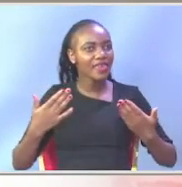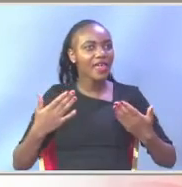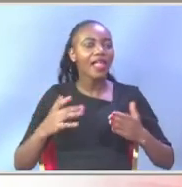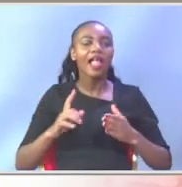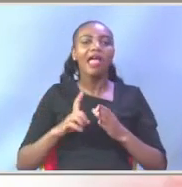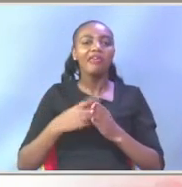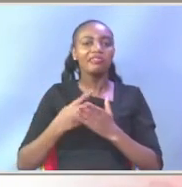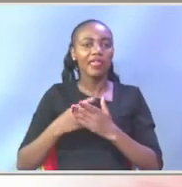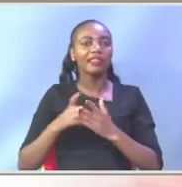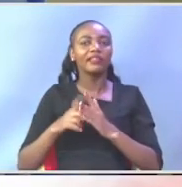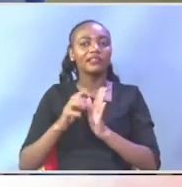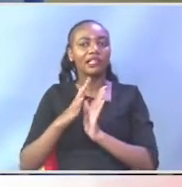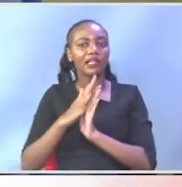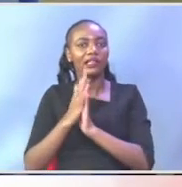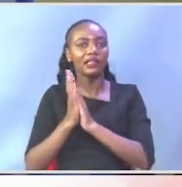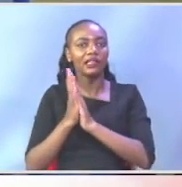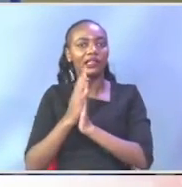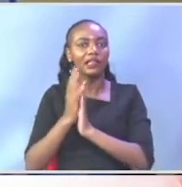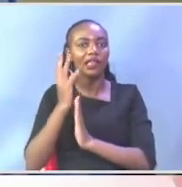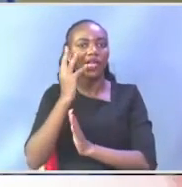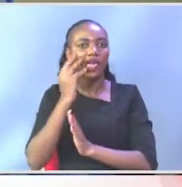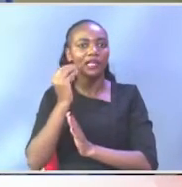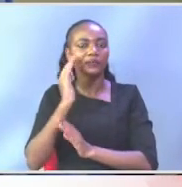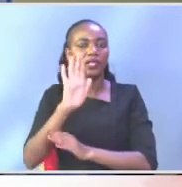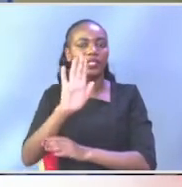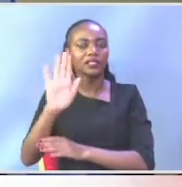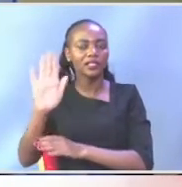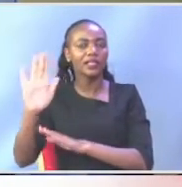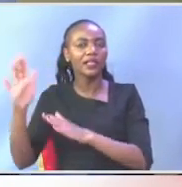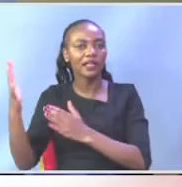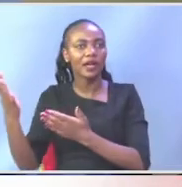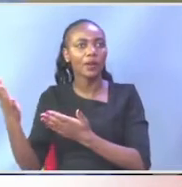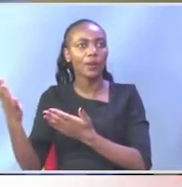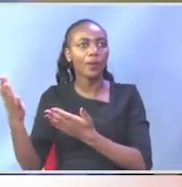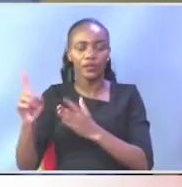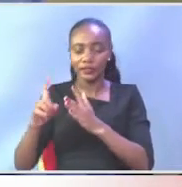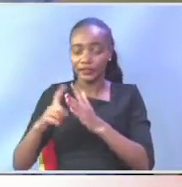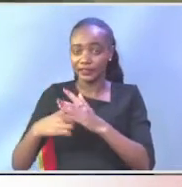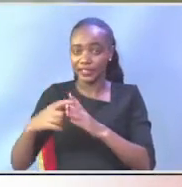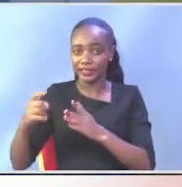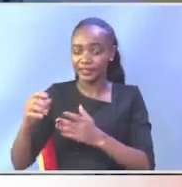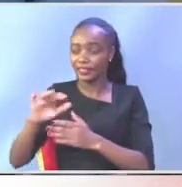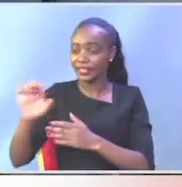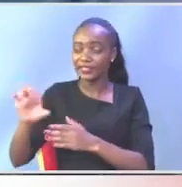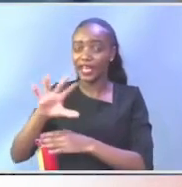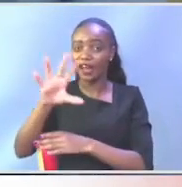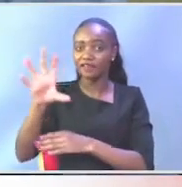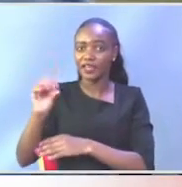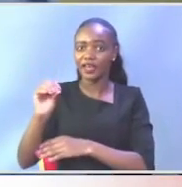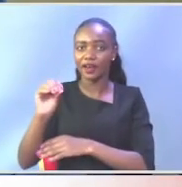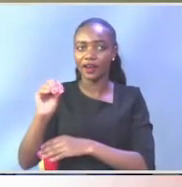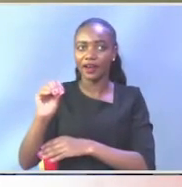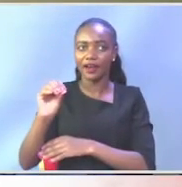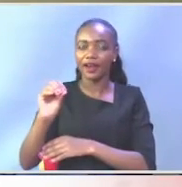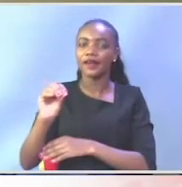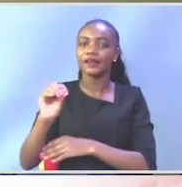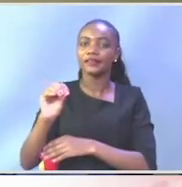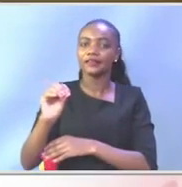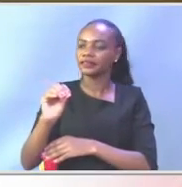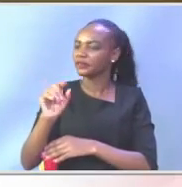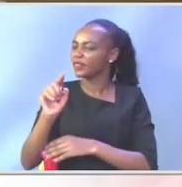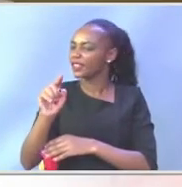katika fani hii, kwani licha upasuaji huu kuwa kwanza katika nchi za Afrika Mashariki na Kati, kwake si jambo